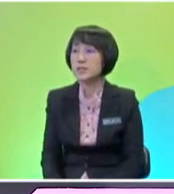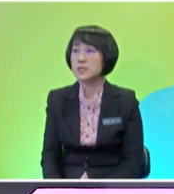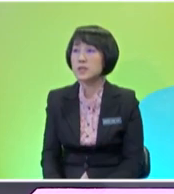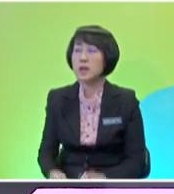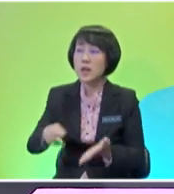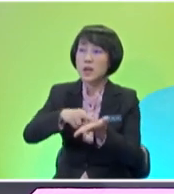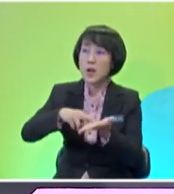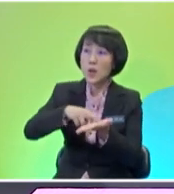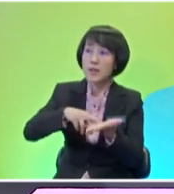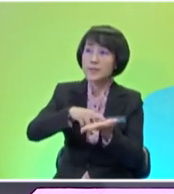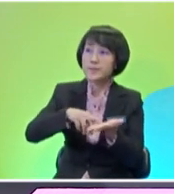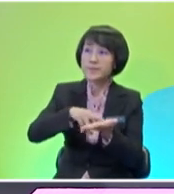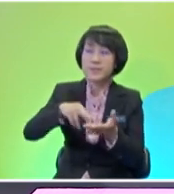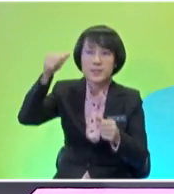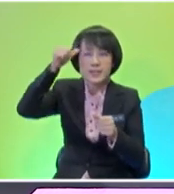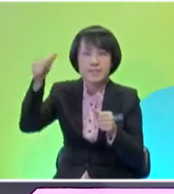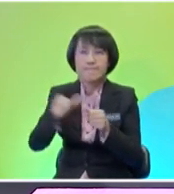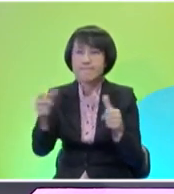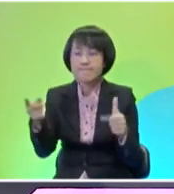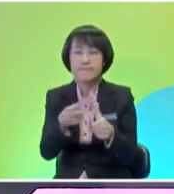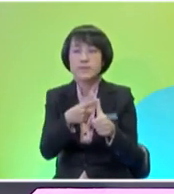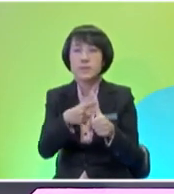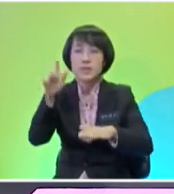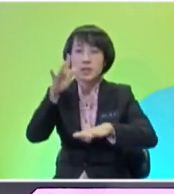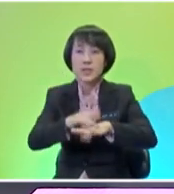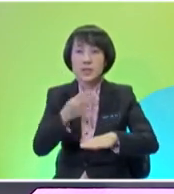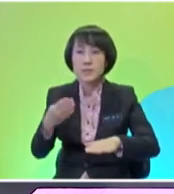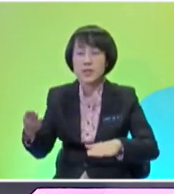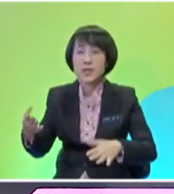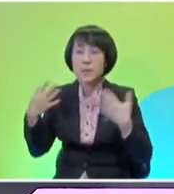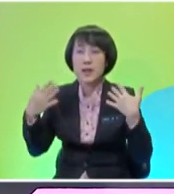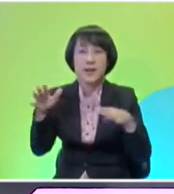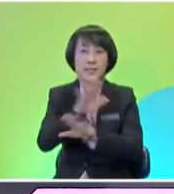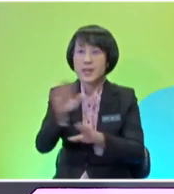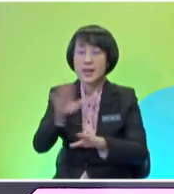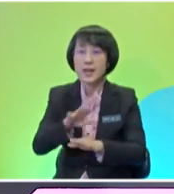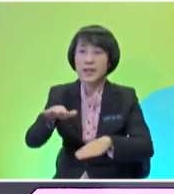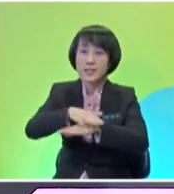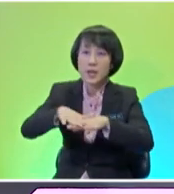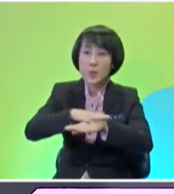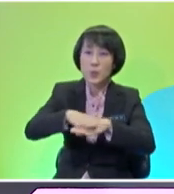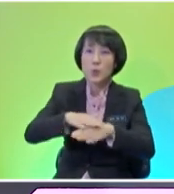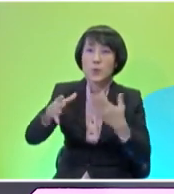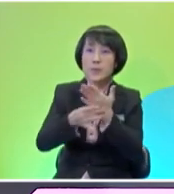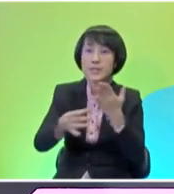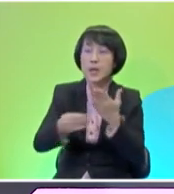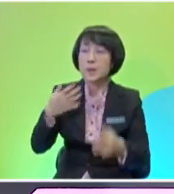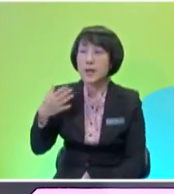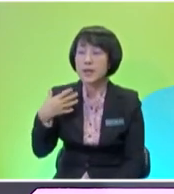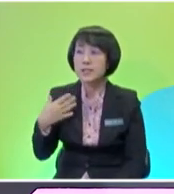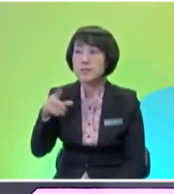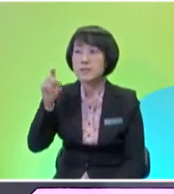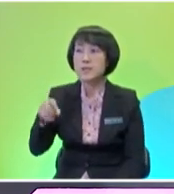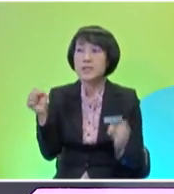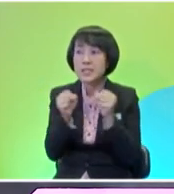rawat. Yang pertama sekali, Irfan kena ingat bila kita kena benda panas, okey, jangan sapu minyak panas. Apa yang kita perlu buat, kita sejukkan dulu luka tersebut. Okey,